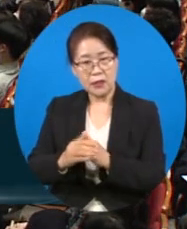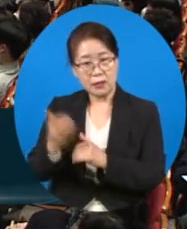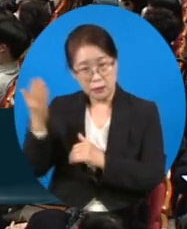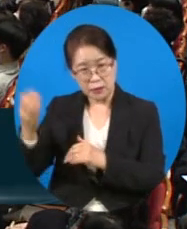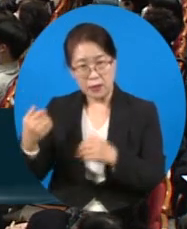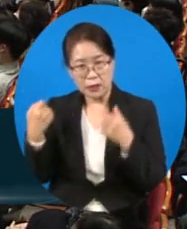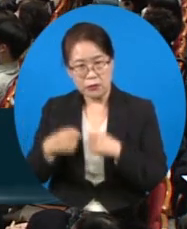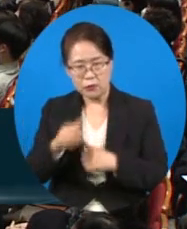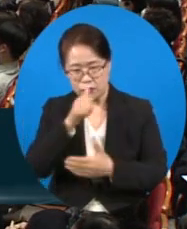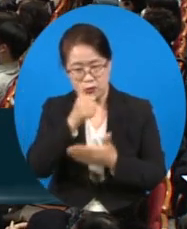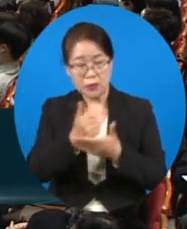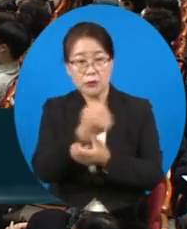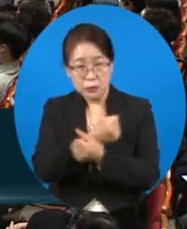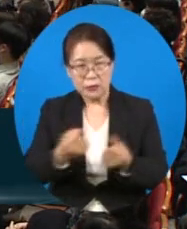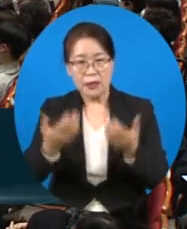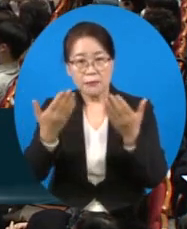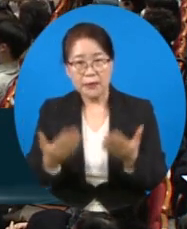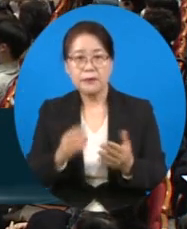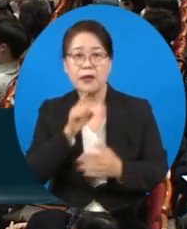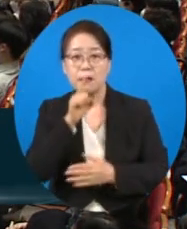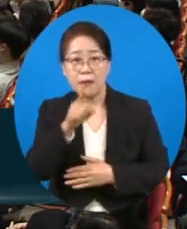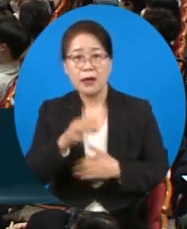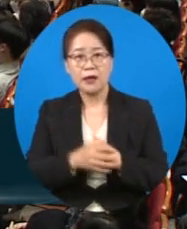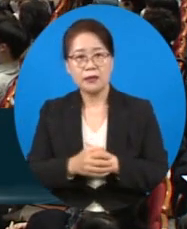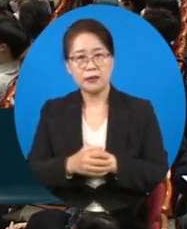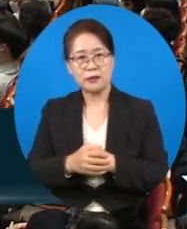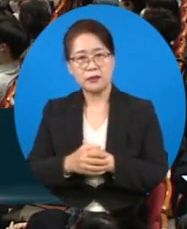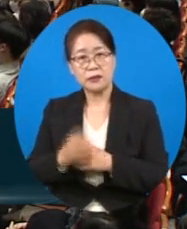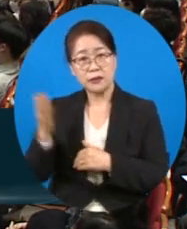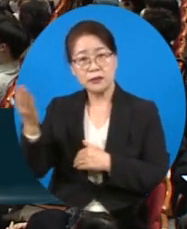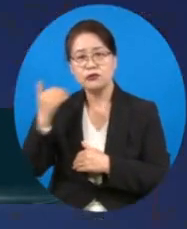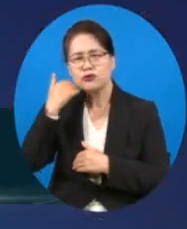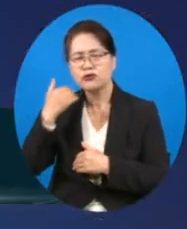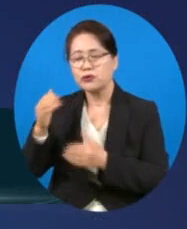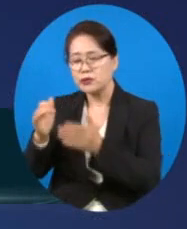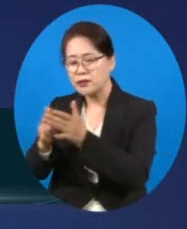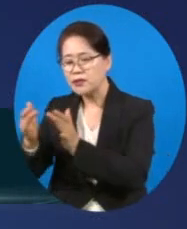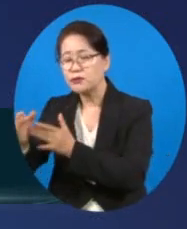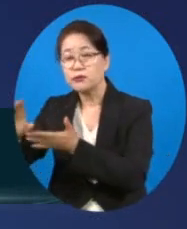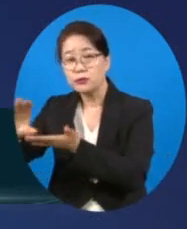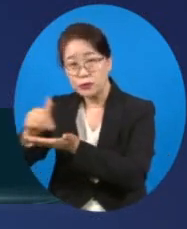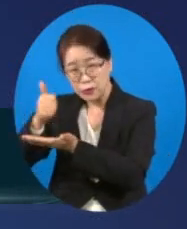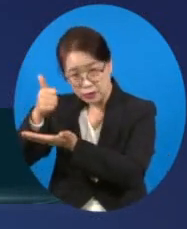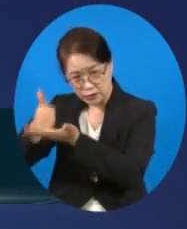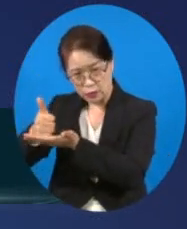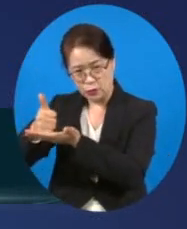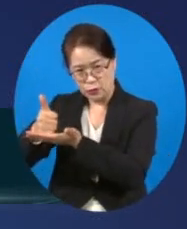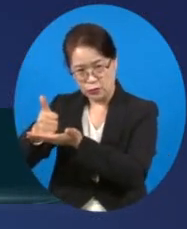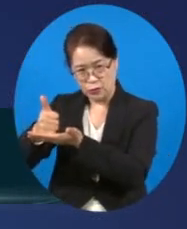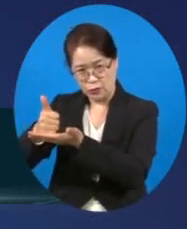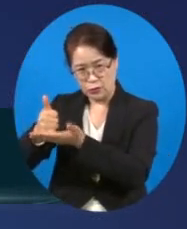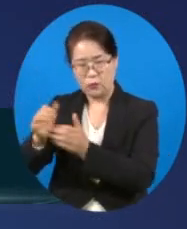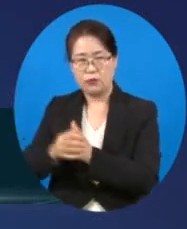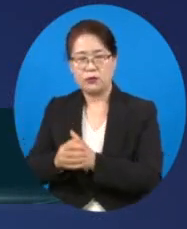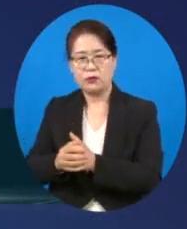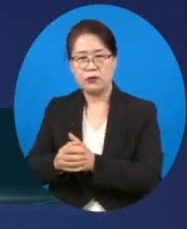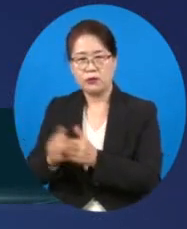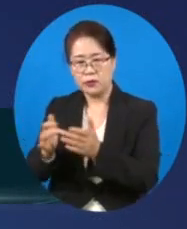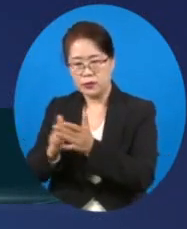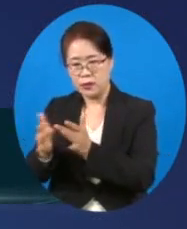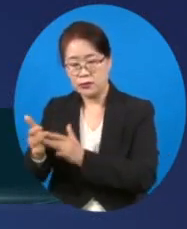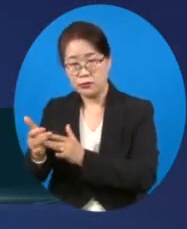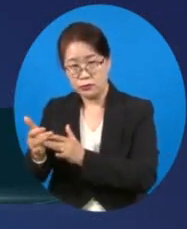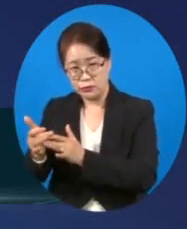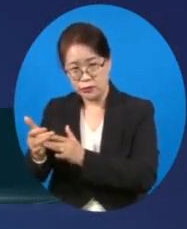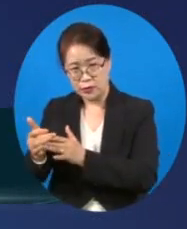제 삶을 받는다 여기서 그런 예수 그리스도를 말하죠 그러니까 예수를 믿는 사람들이 예수의 이름을